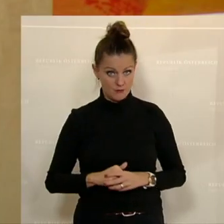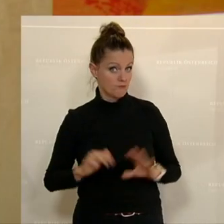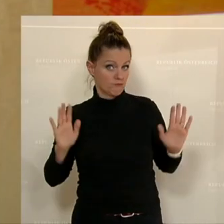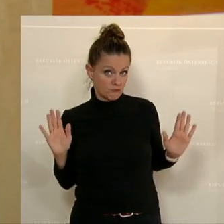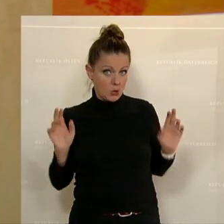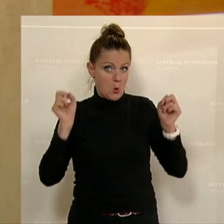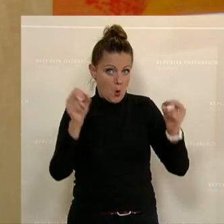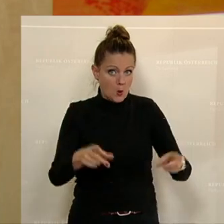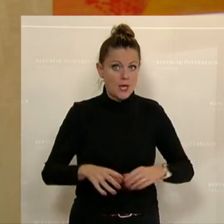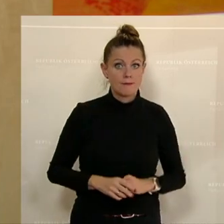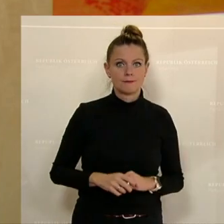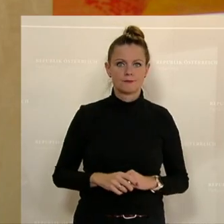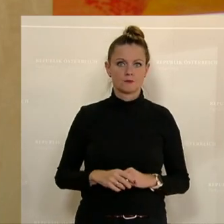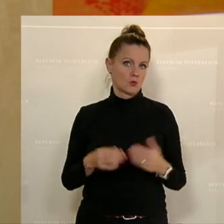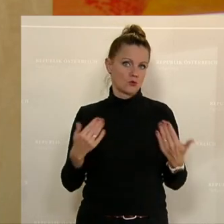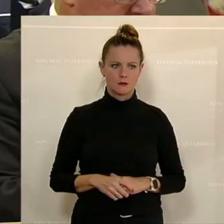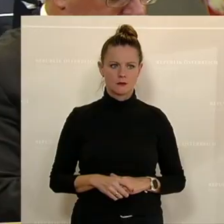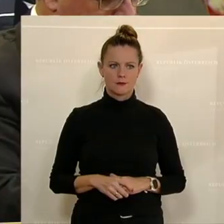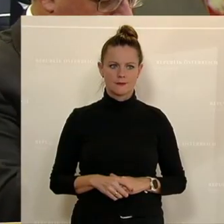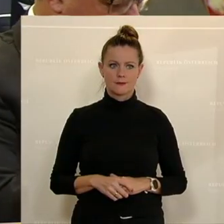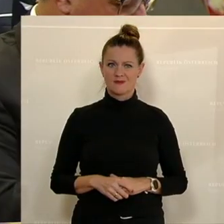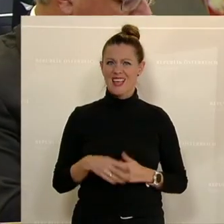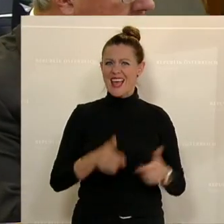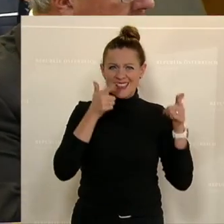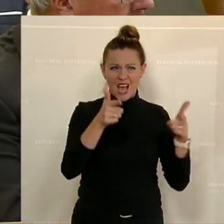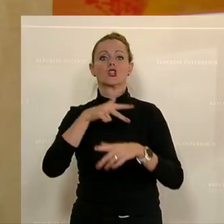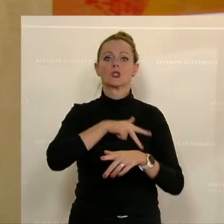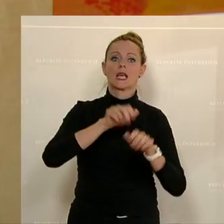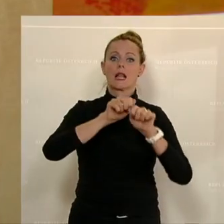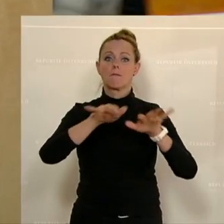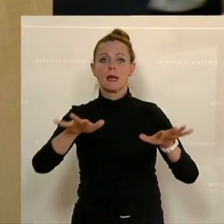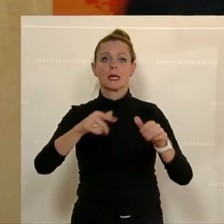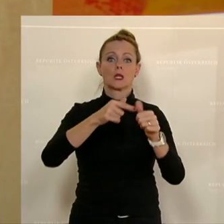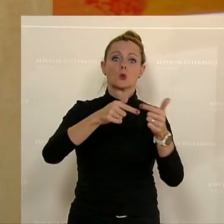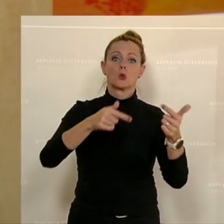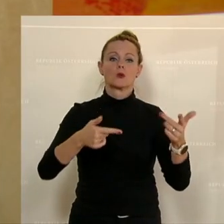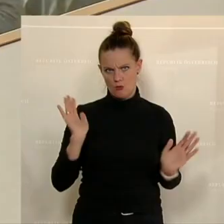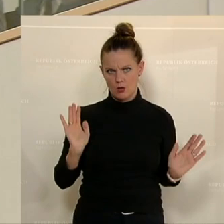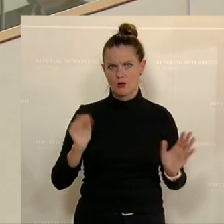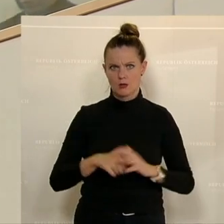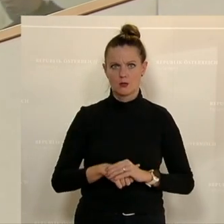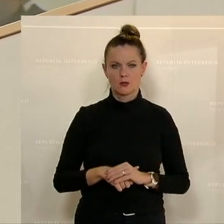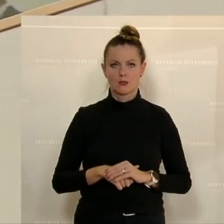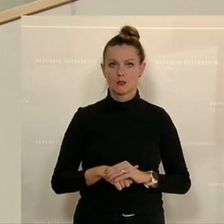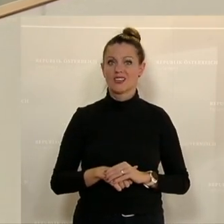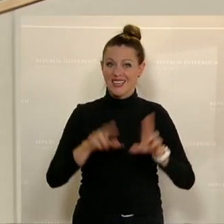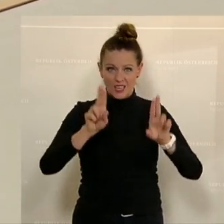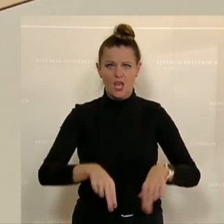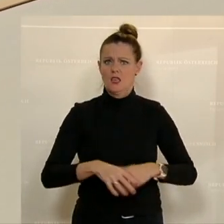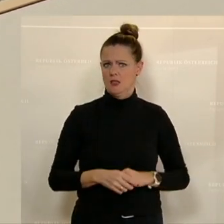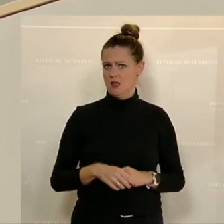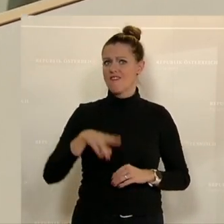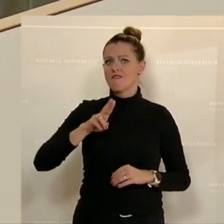Okay. Ist so. Terrorismus, das ist ihr Hauptagitationsfeld, mit Recht.